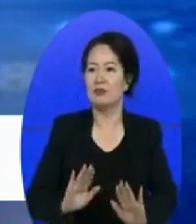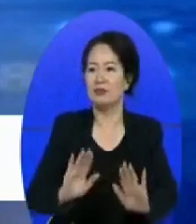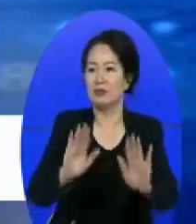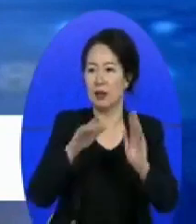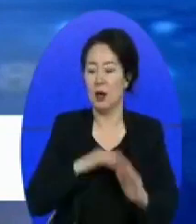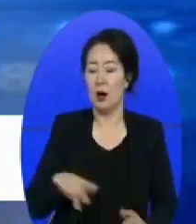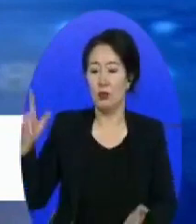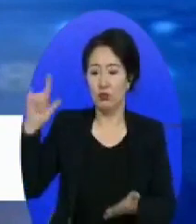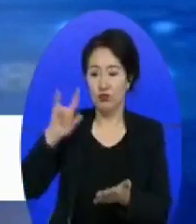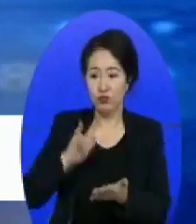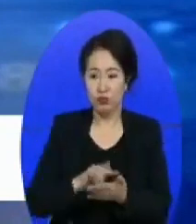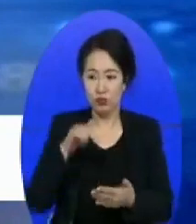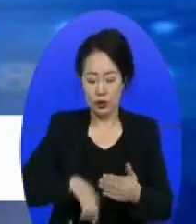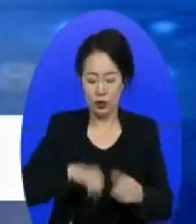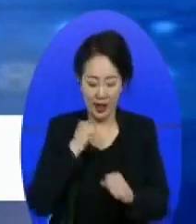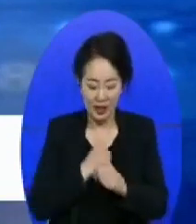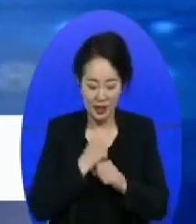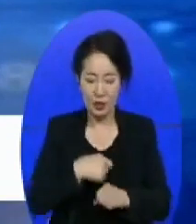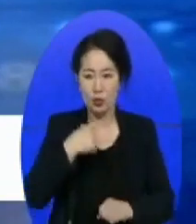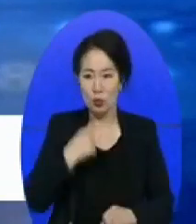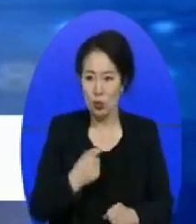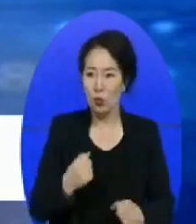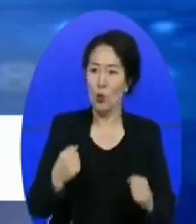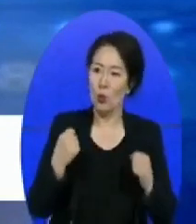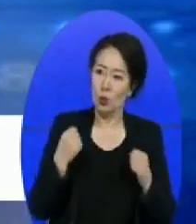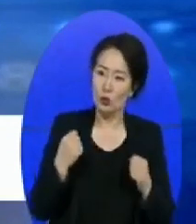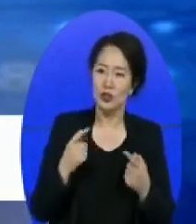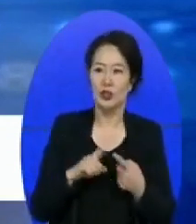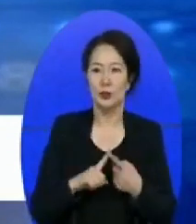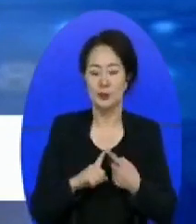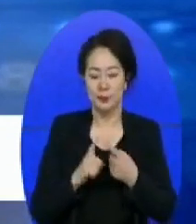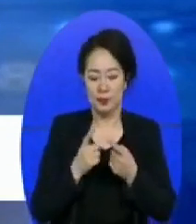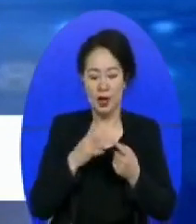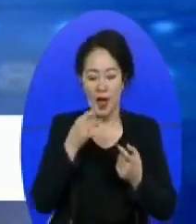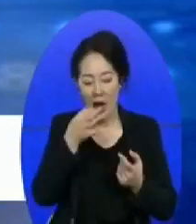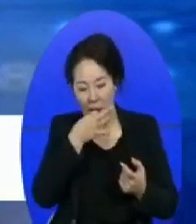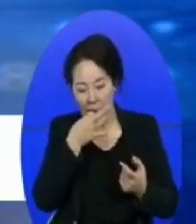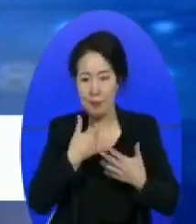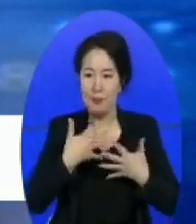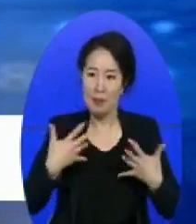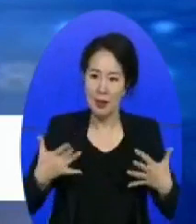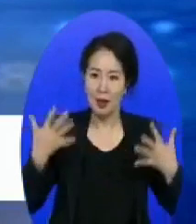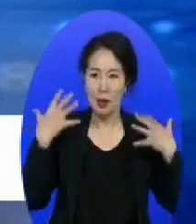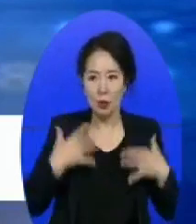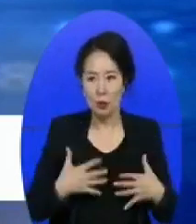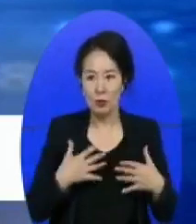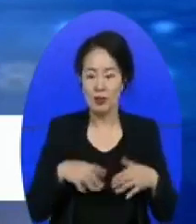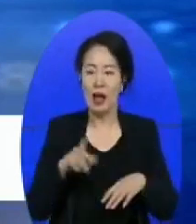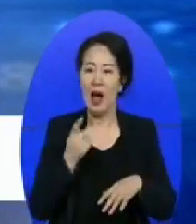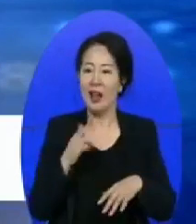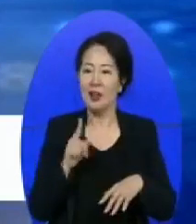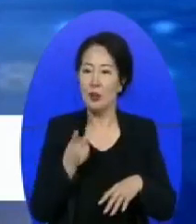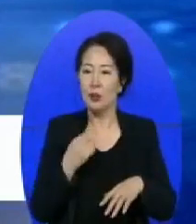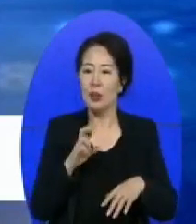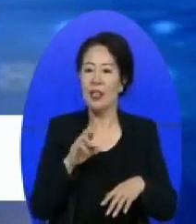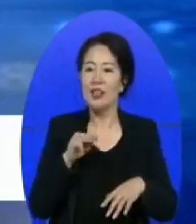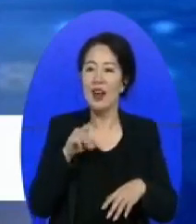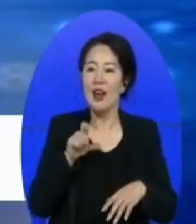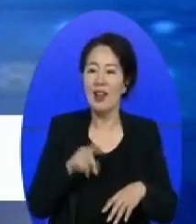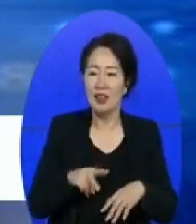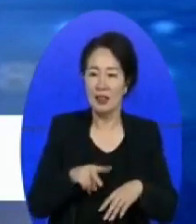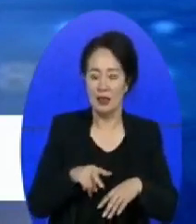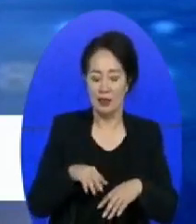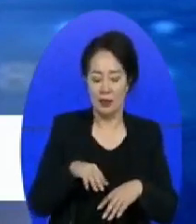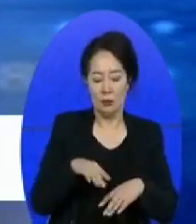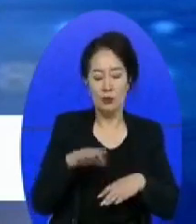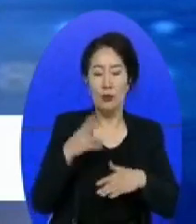тухай бомбтод ажиллах хүн хүч, дээрэс нь эмнэлгийн хэрэгсэл, халдвар гүтгэлийн бодис, за,